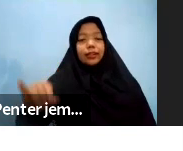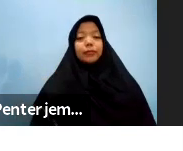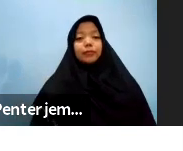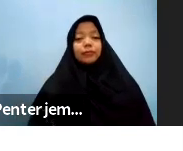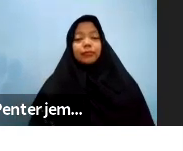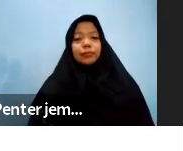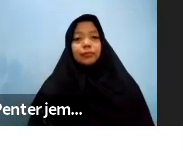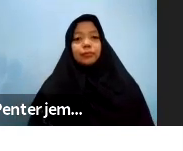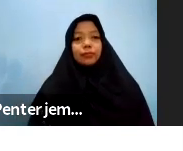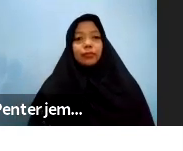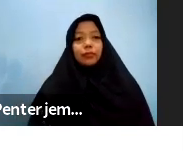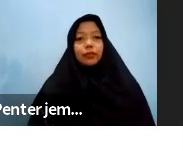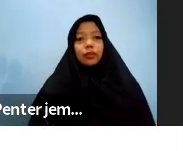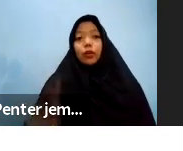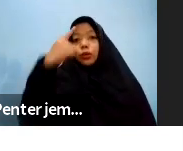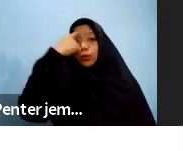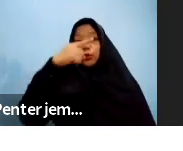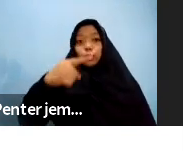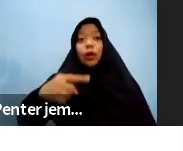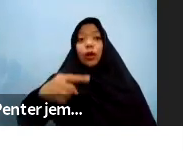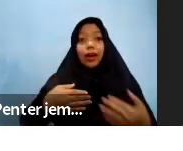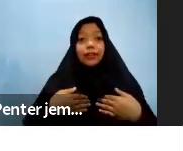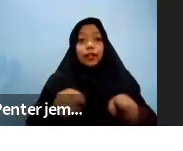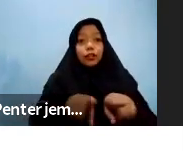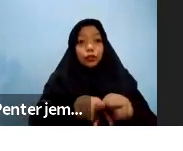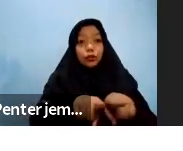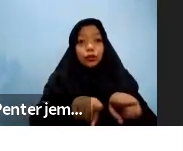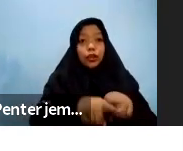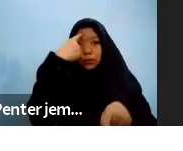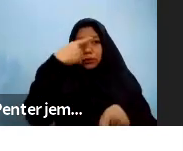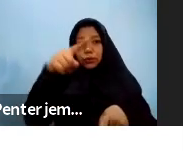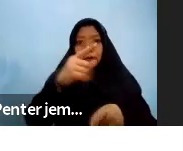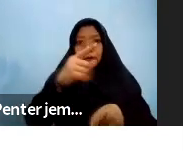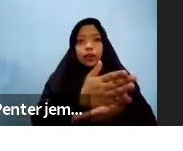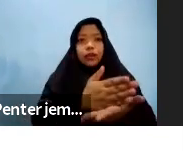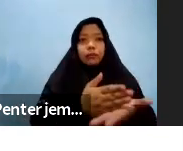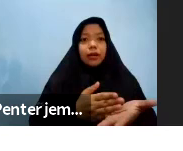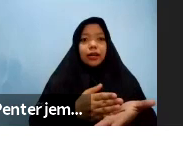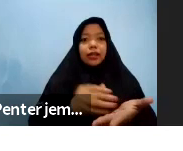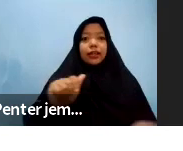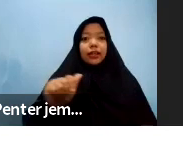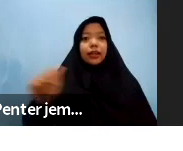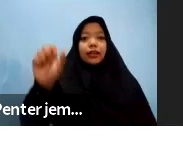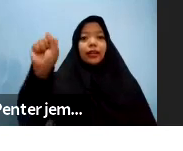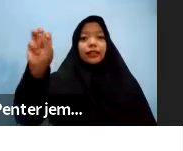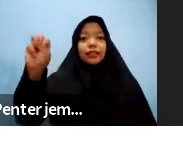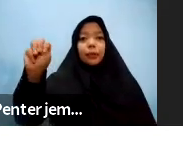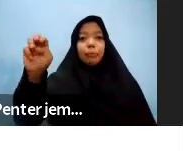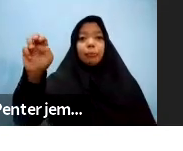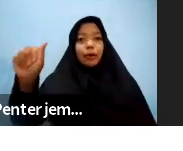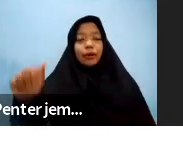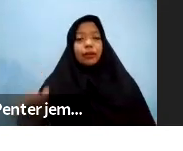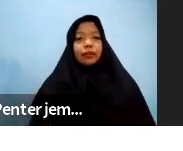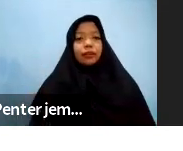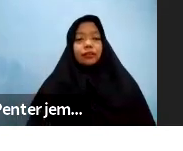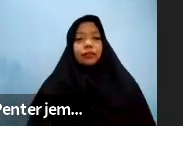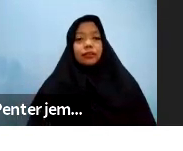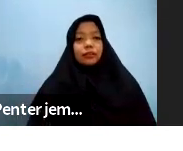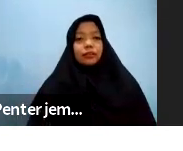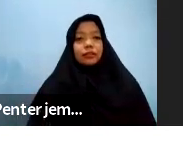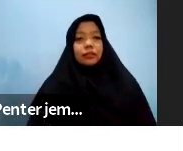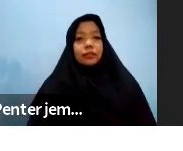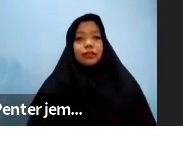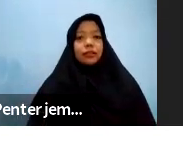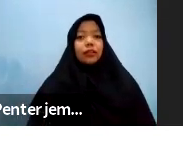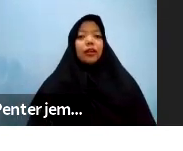untuk setara SMP lalu untuk l Smart English Today karena kalau bahasa Inggris ini